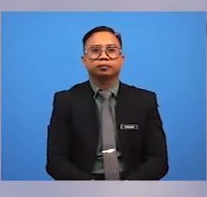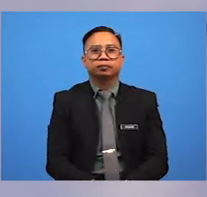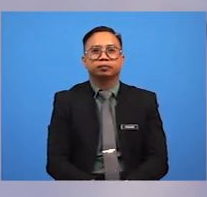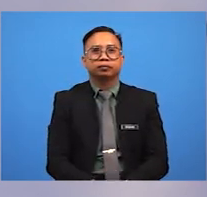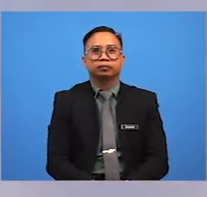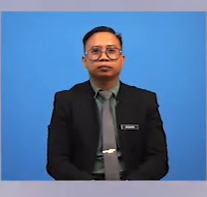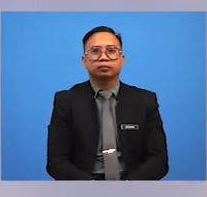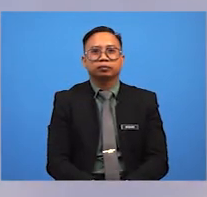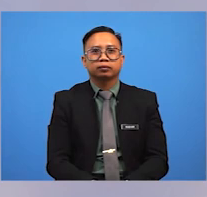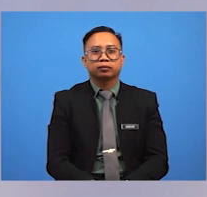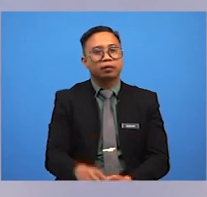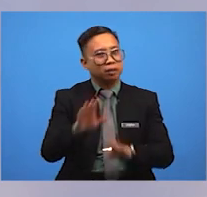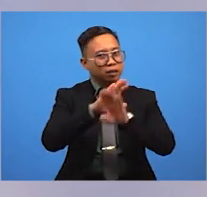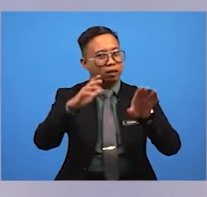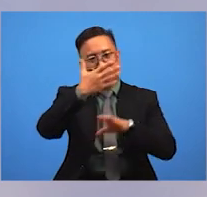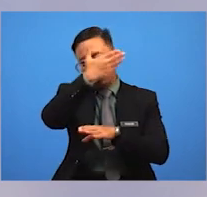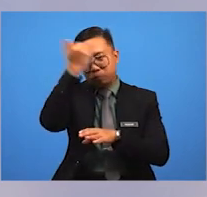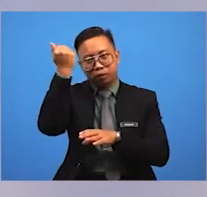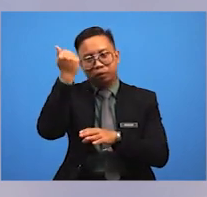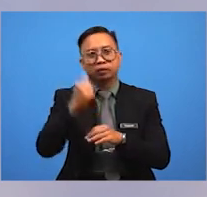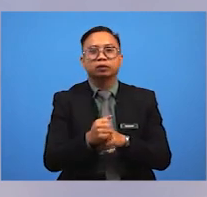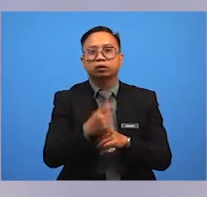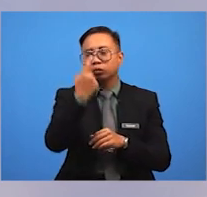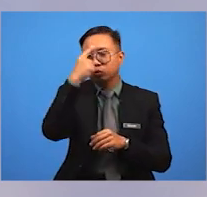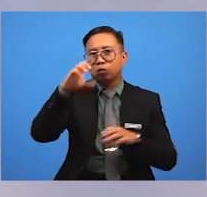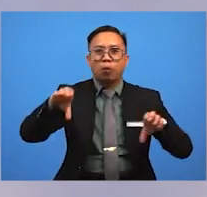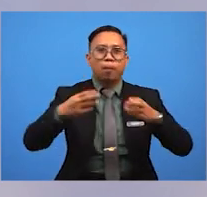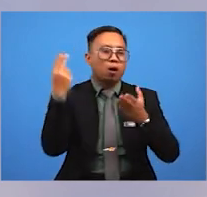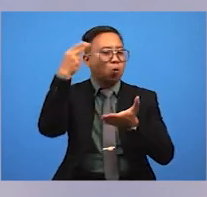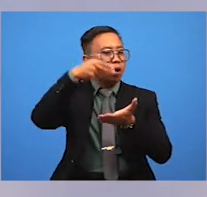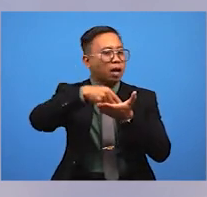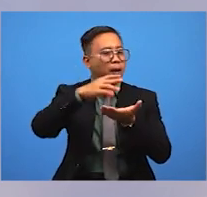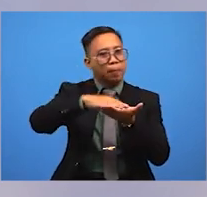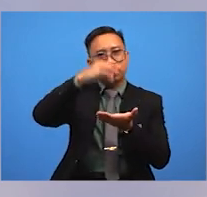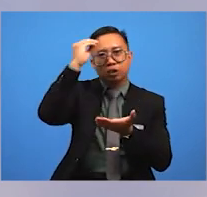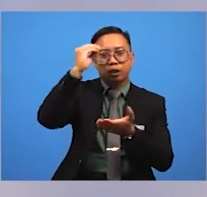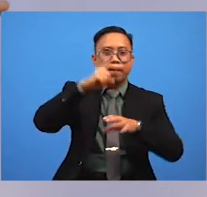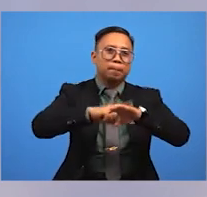pada hari ini. Jangan lupa untuk membuat ulang kaji